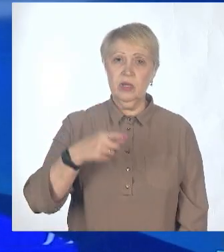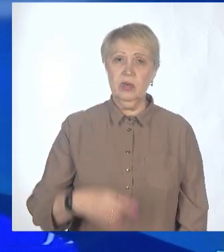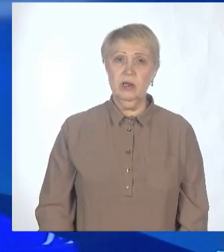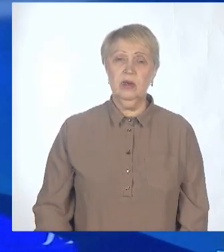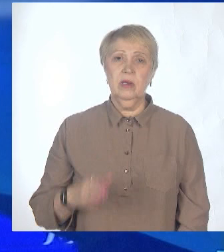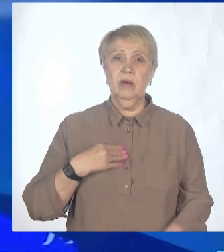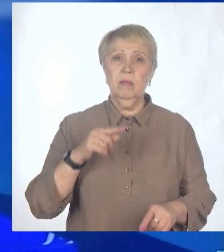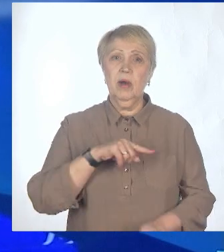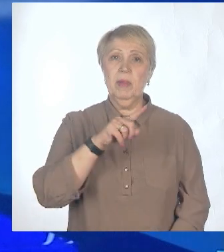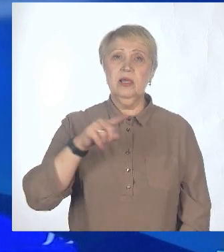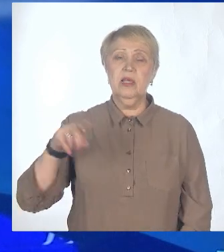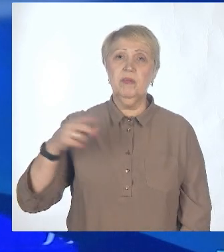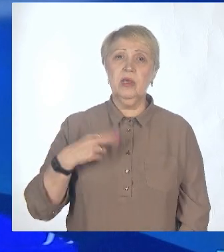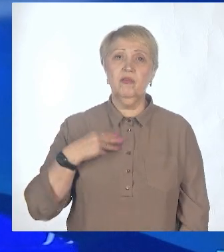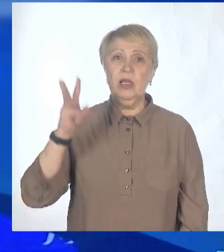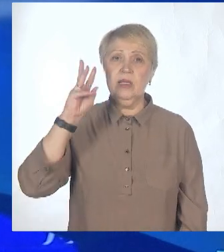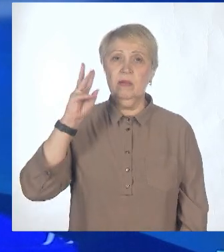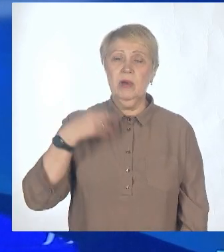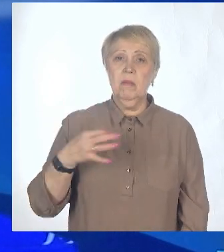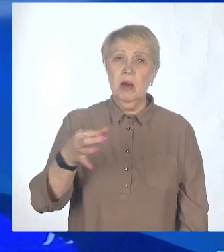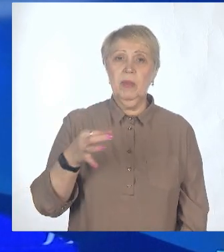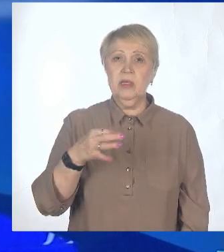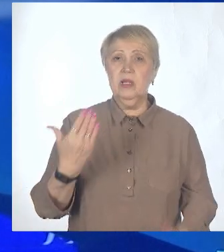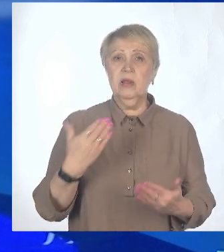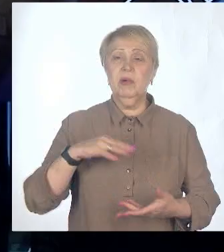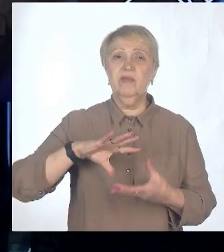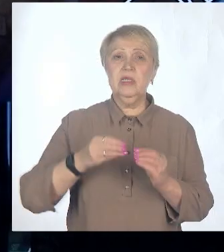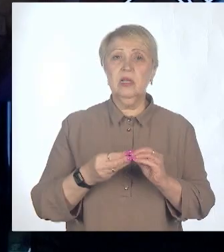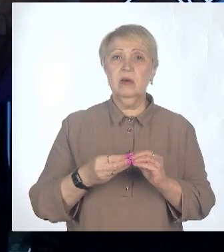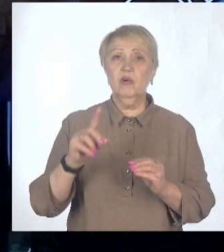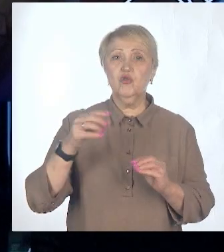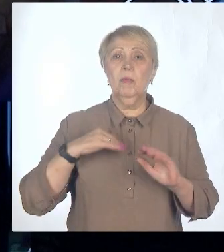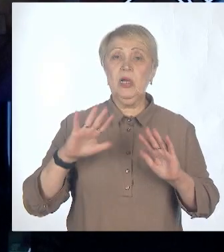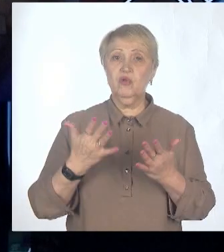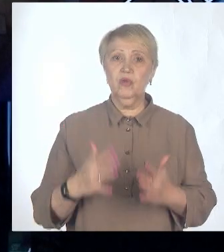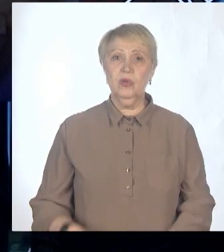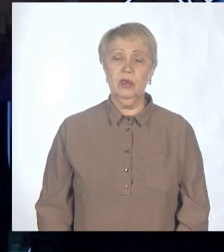динамике зарплат по отраслям, либо в целом сейчас что-то происходит?